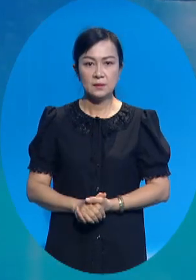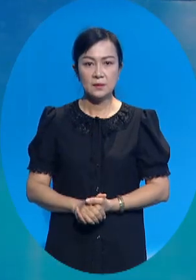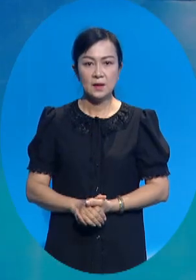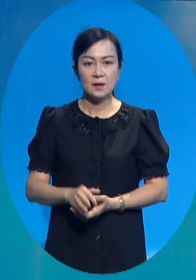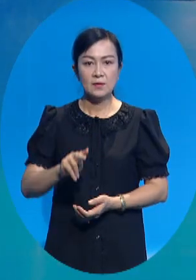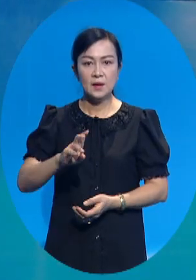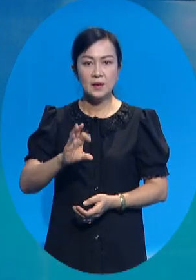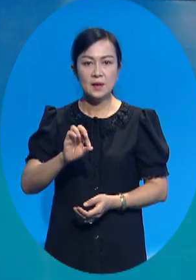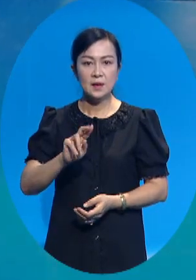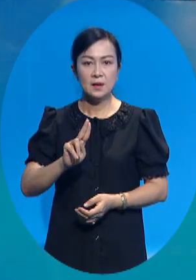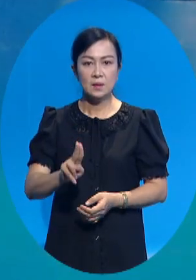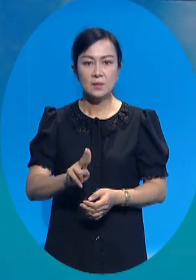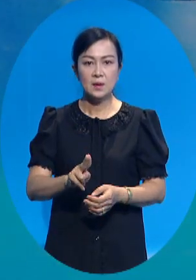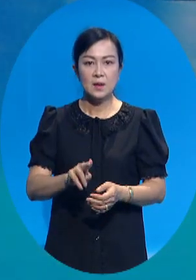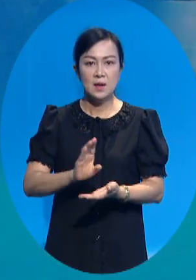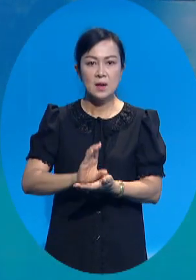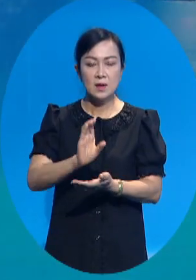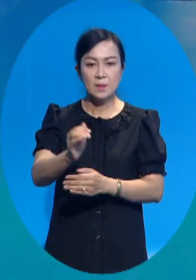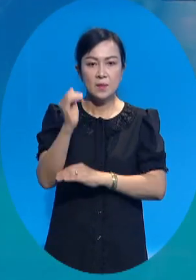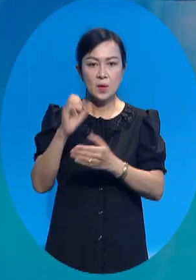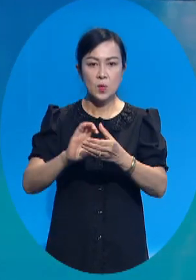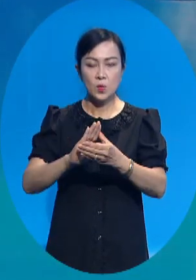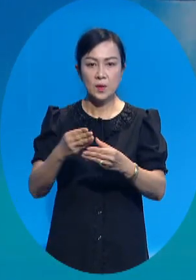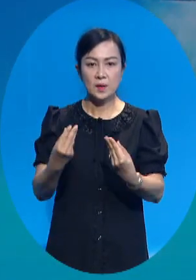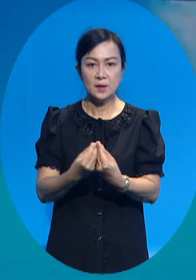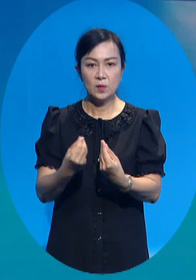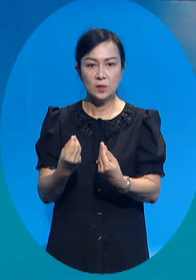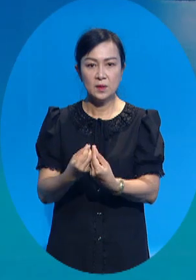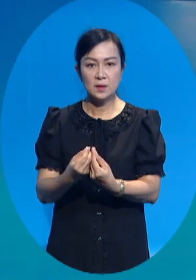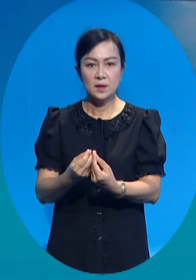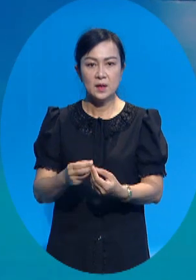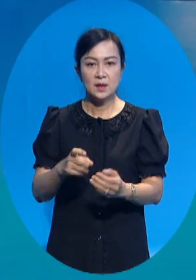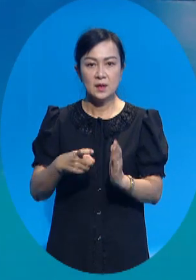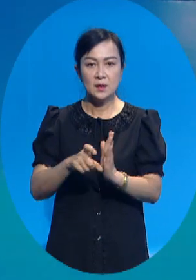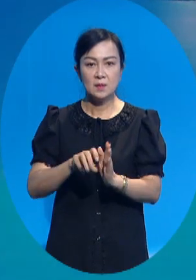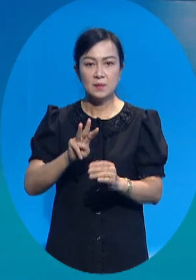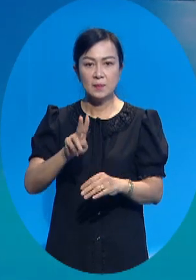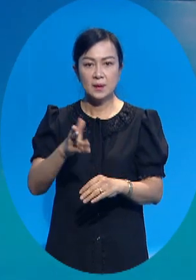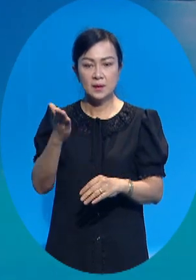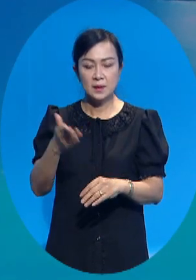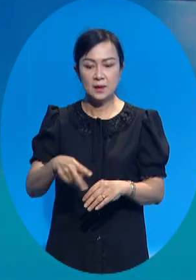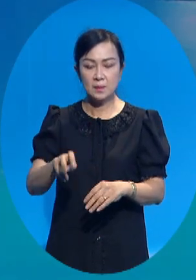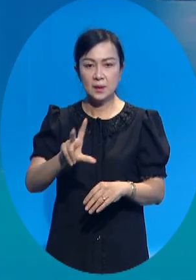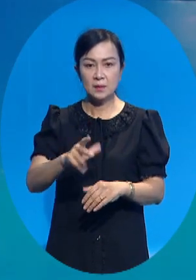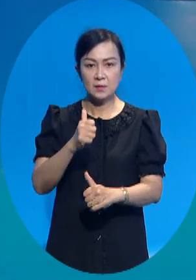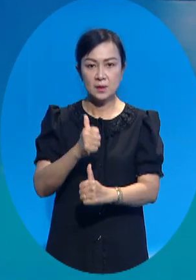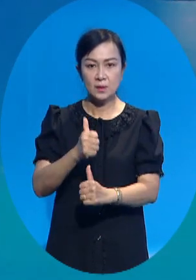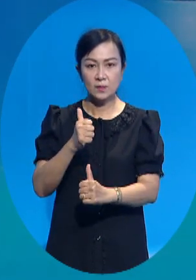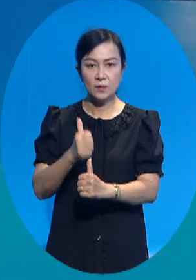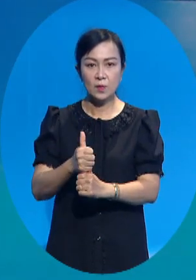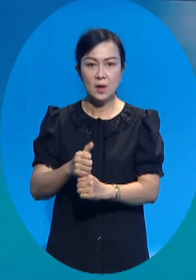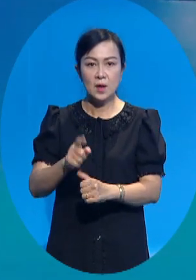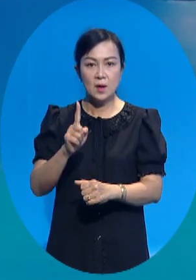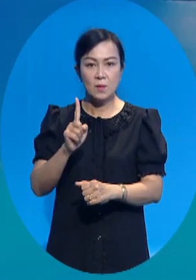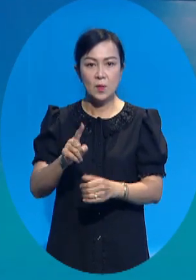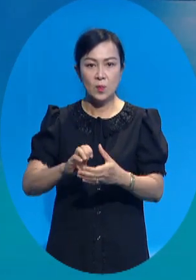Mới đây, Viettel Startup đã chính thức cấp phép thành lập quỹ đầu tư khởi nghiệp sáng tạo theo Nghị định 38/2018 của Chính phủ và trở thành một